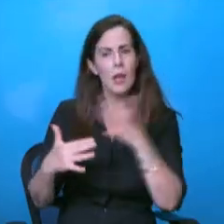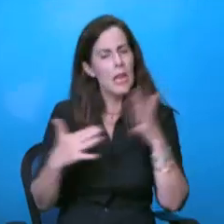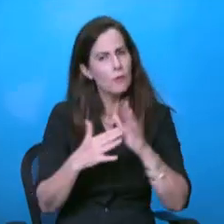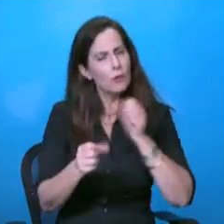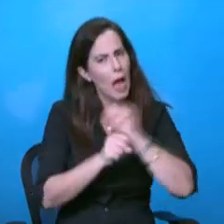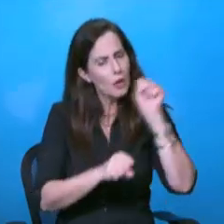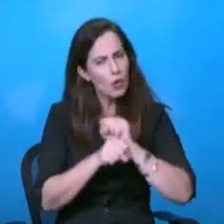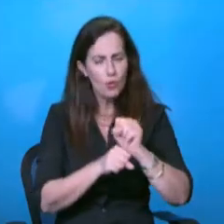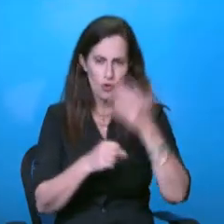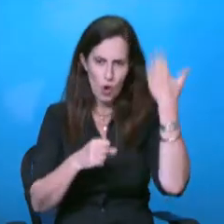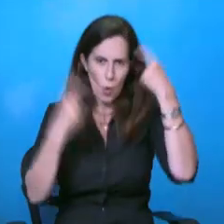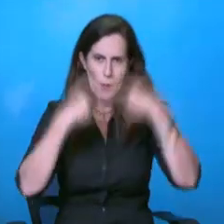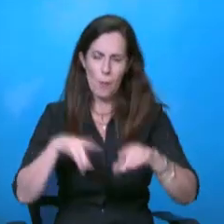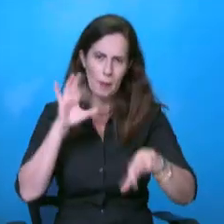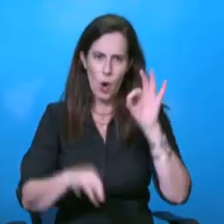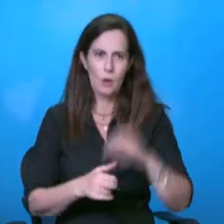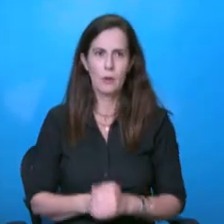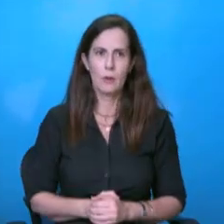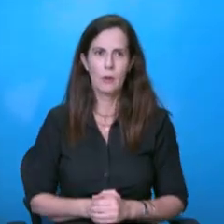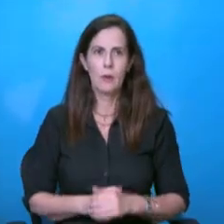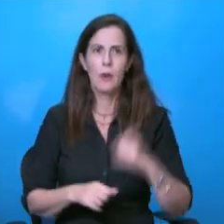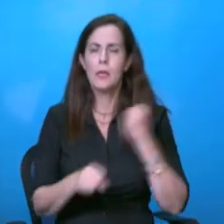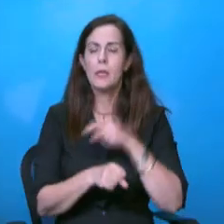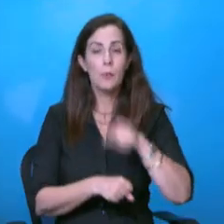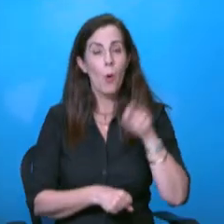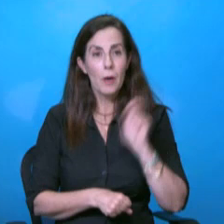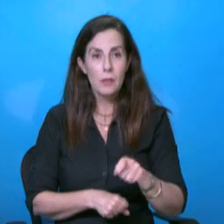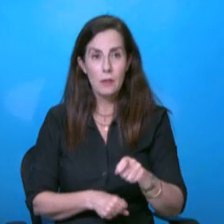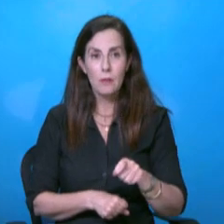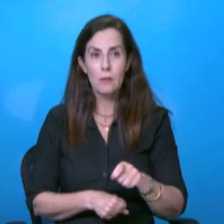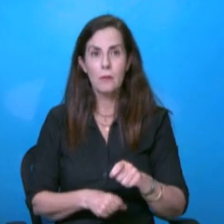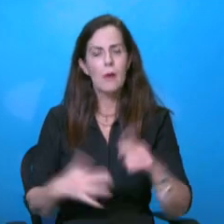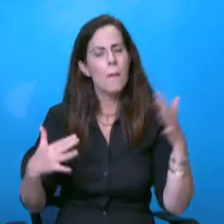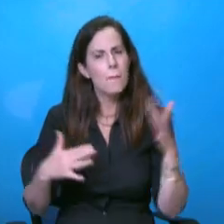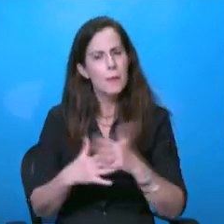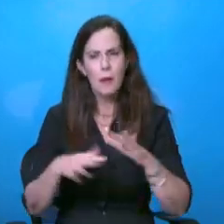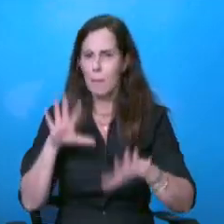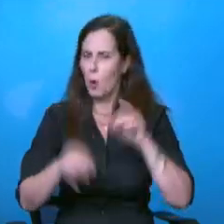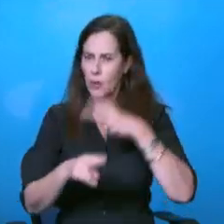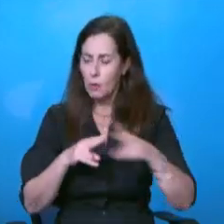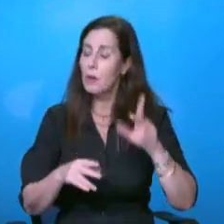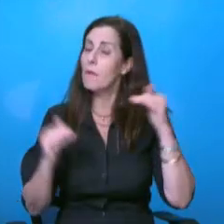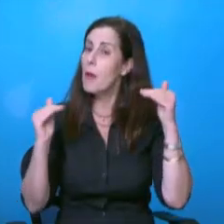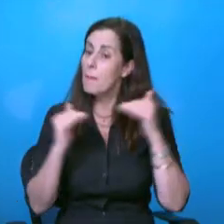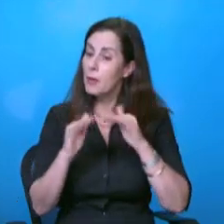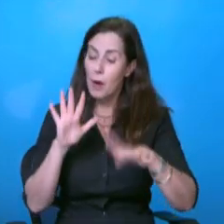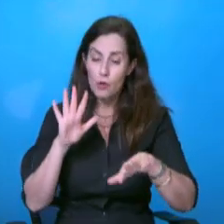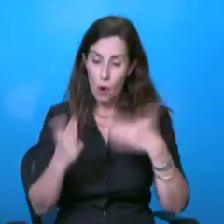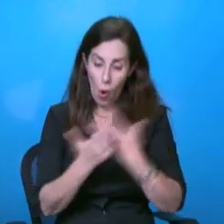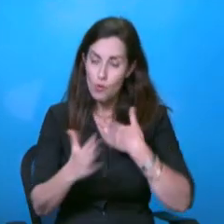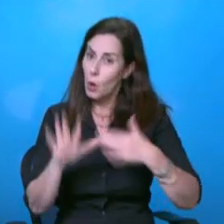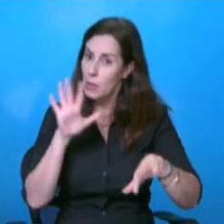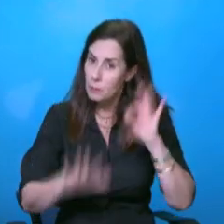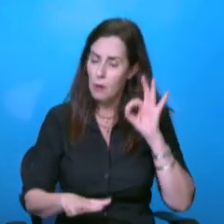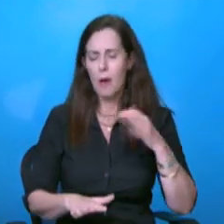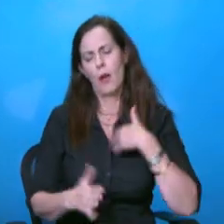השונות שעלו ביום הבחירות עצמו. נבצע כאן בכנסת את נועל בדיקת תואר הבחירות, ובהתאם לנתונים ולראיות שנראה,